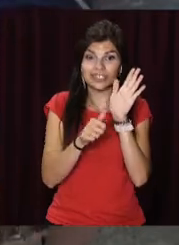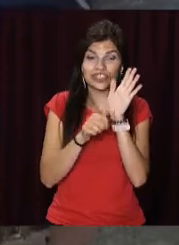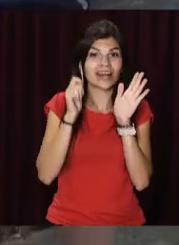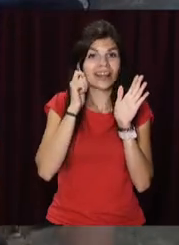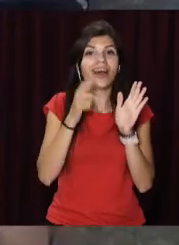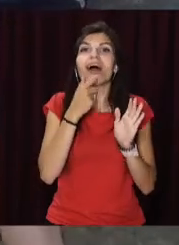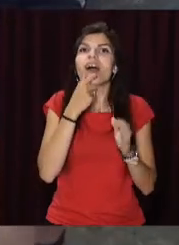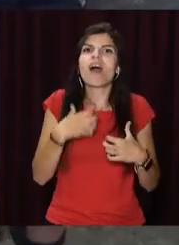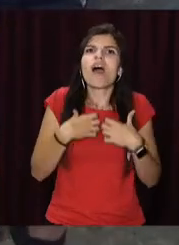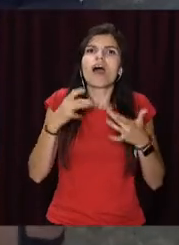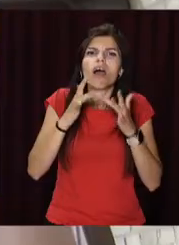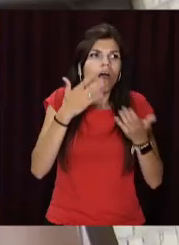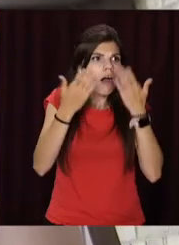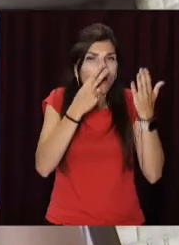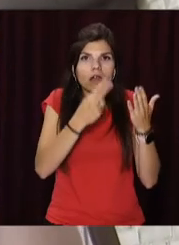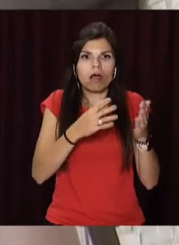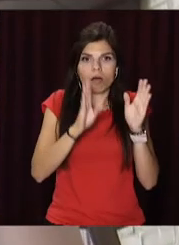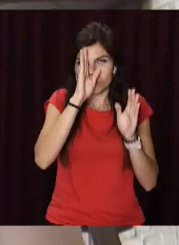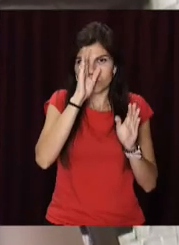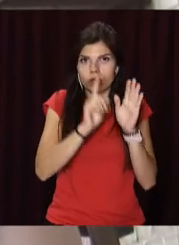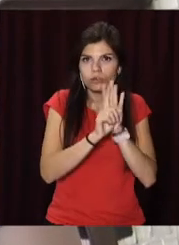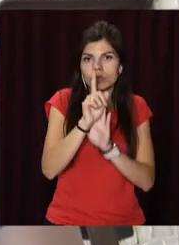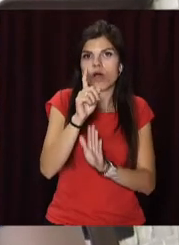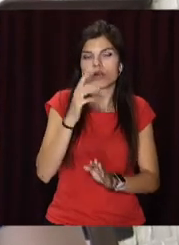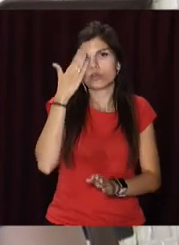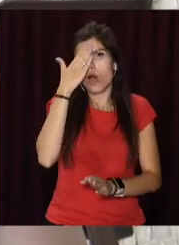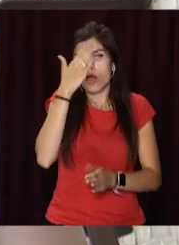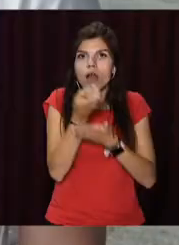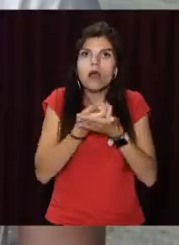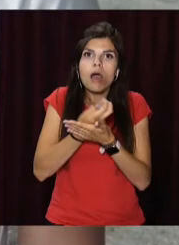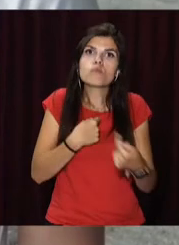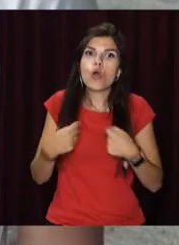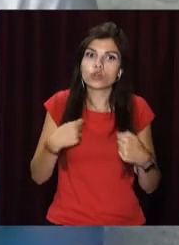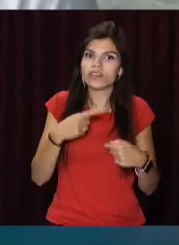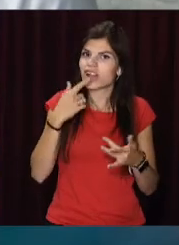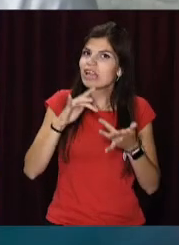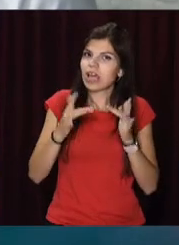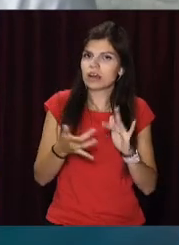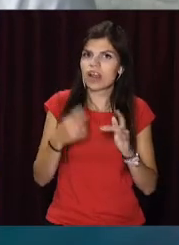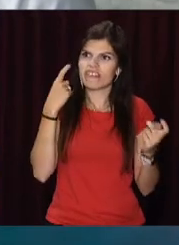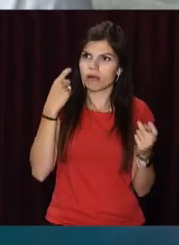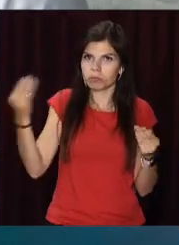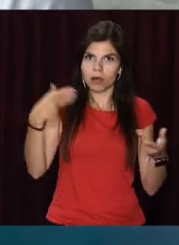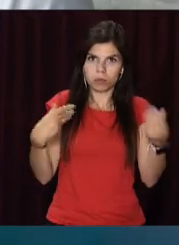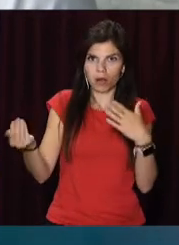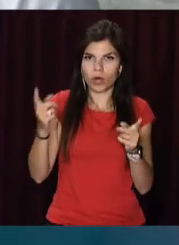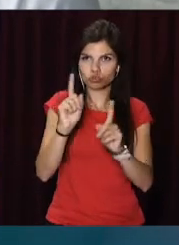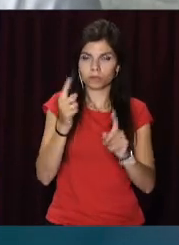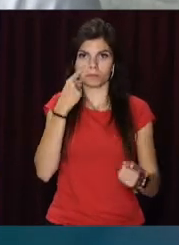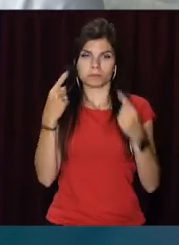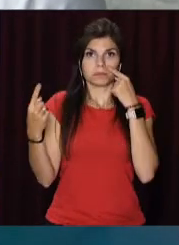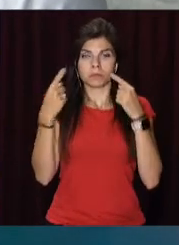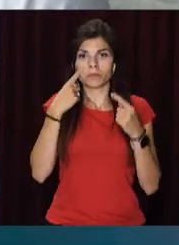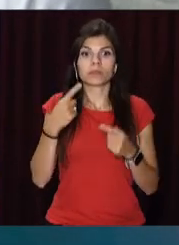Після перегляду жахів в інтернеті до хлопчика почали навідуватися нічні кошмари. Інтернет їм підбрасує інформацію,